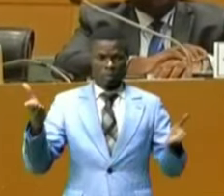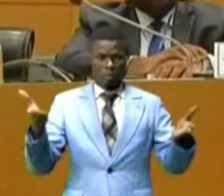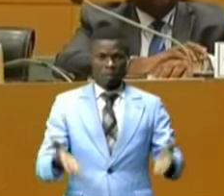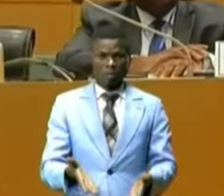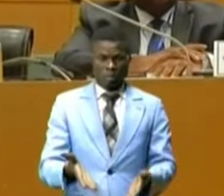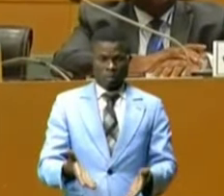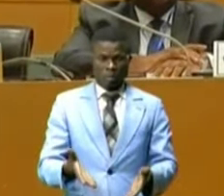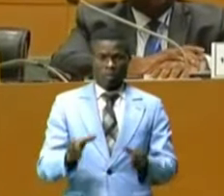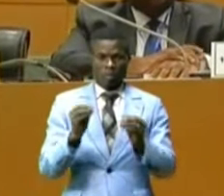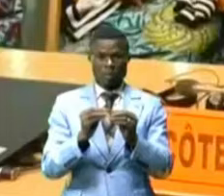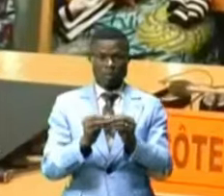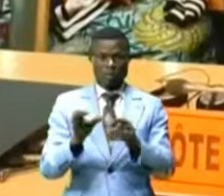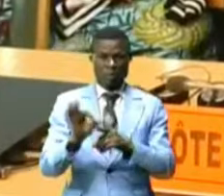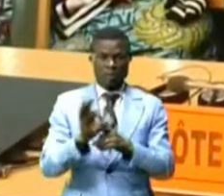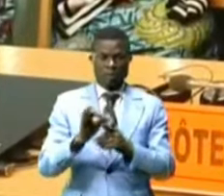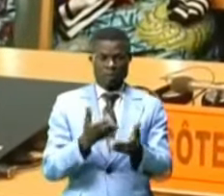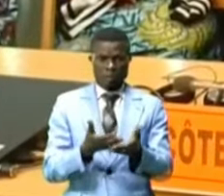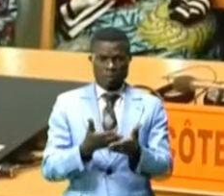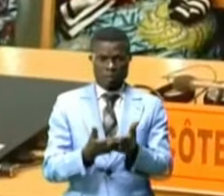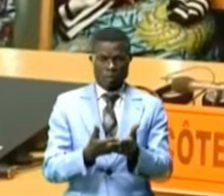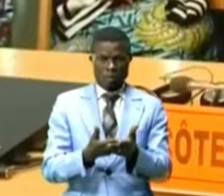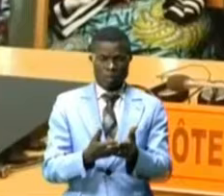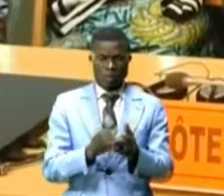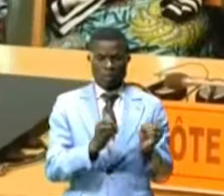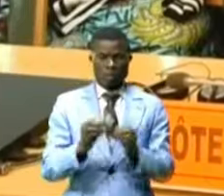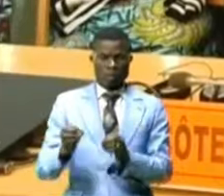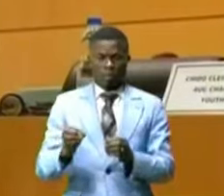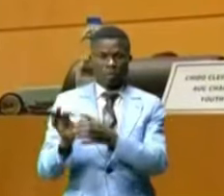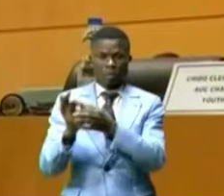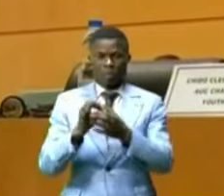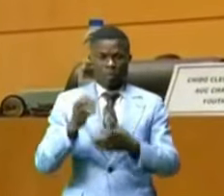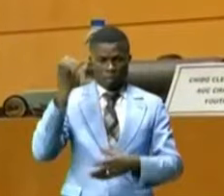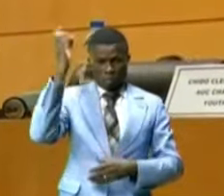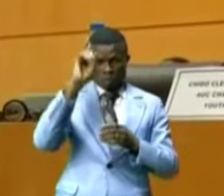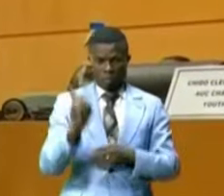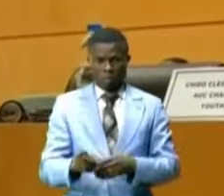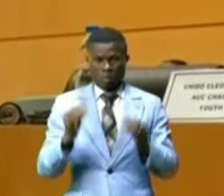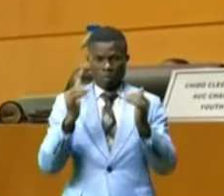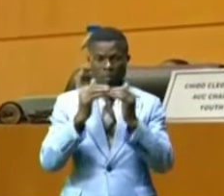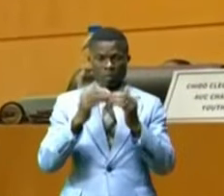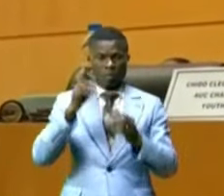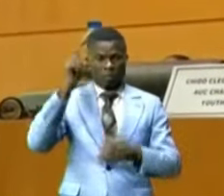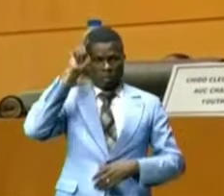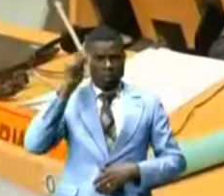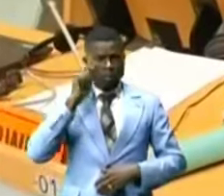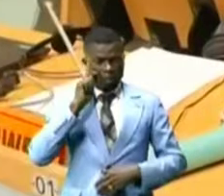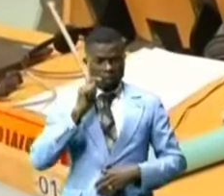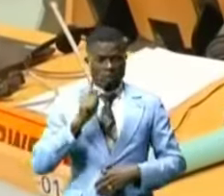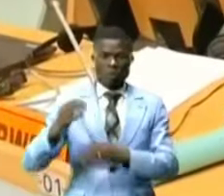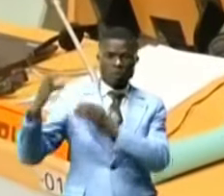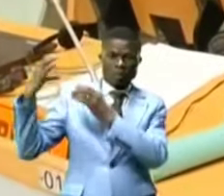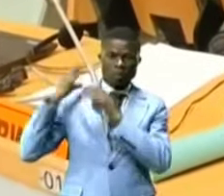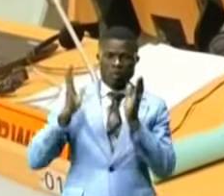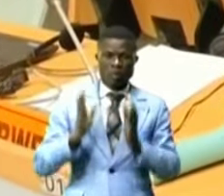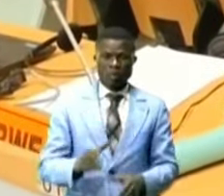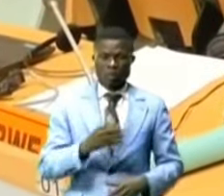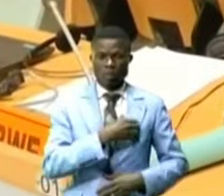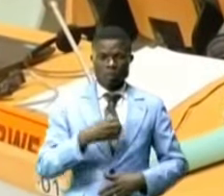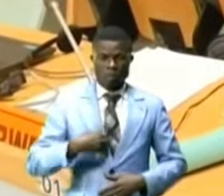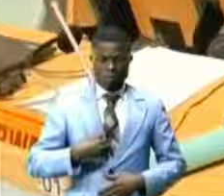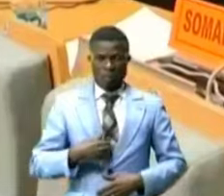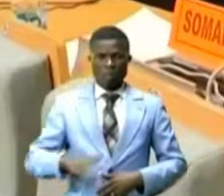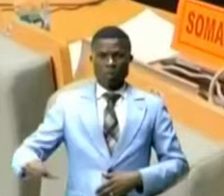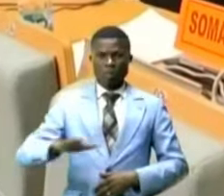la 8e session du comité technique spécialisé de l'Union africaine sur l'égalité des sexes et autonomisation de femmes à Addis Abeba